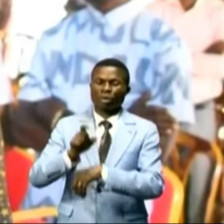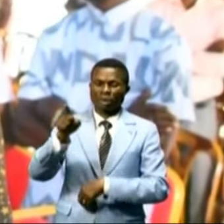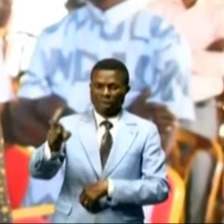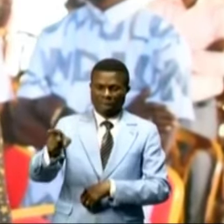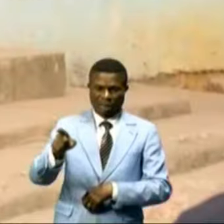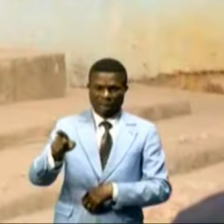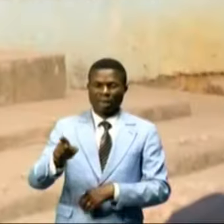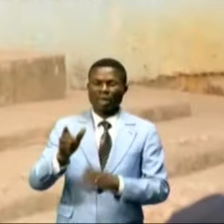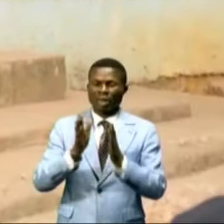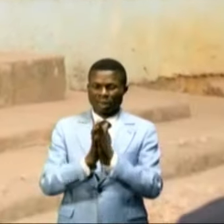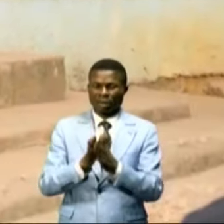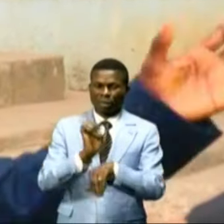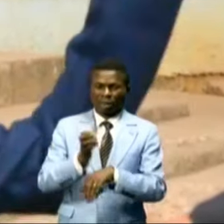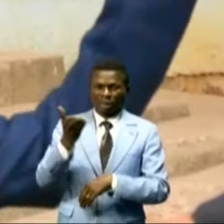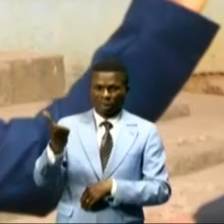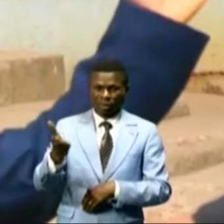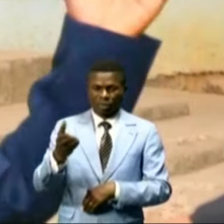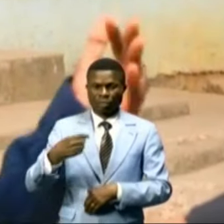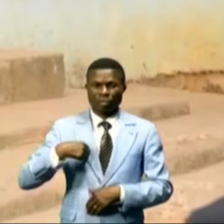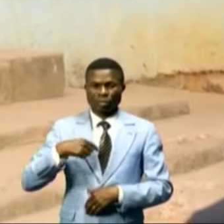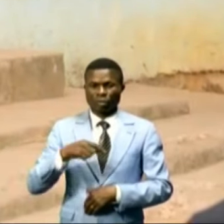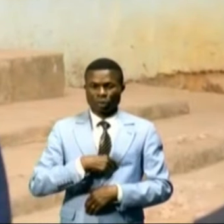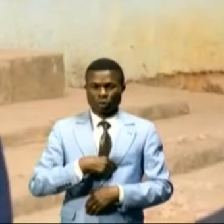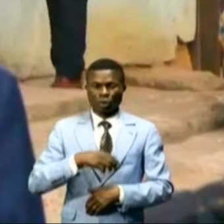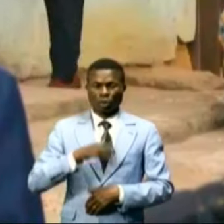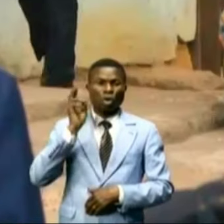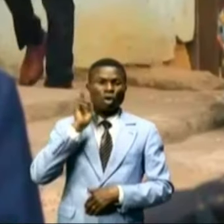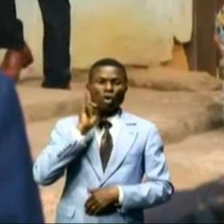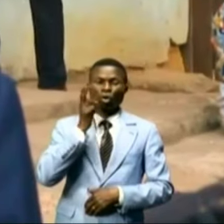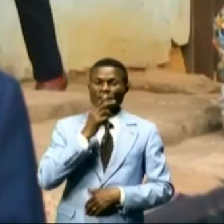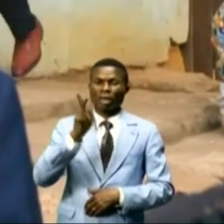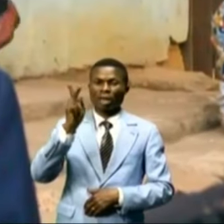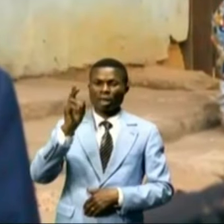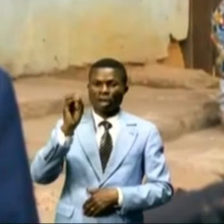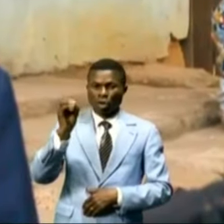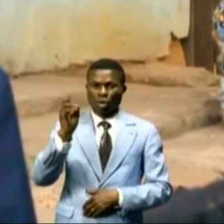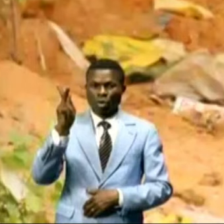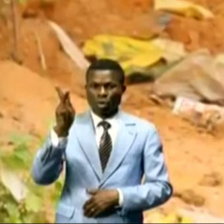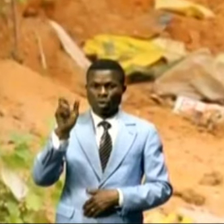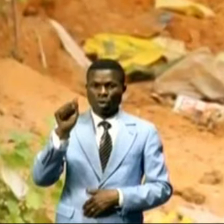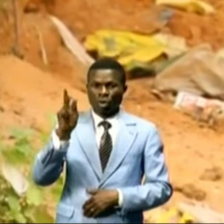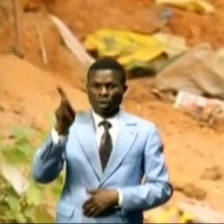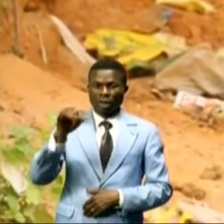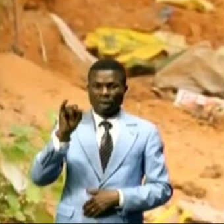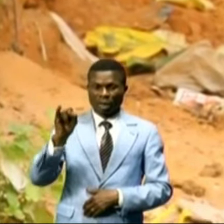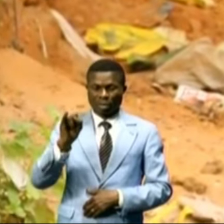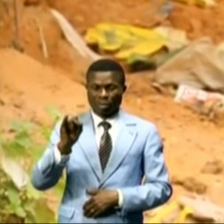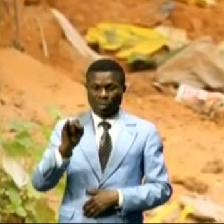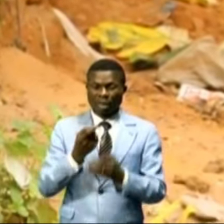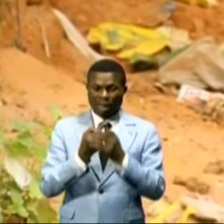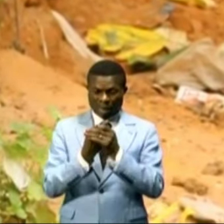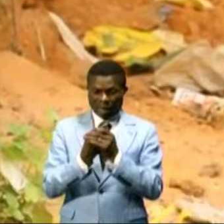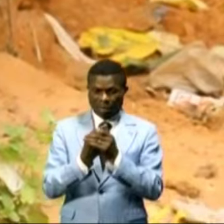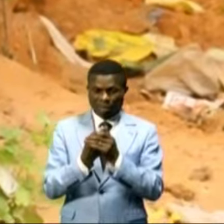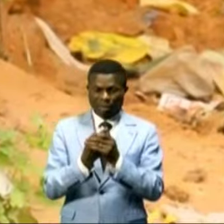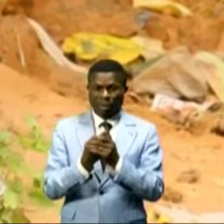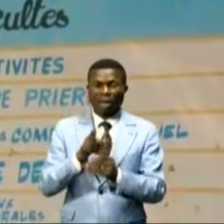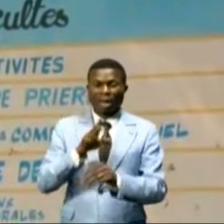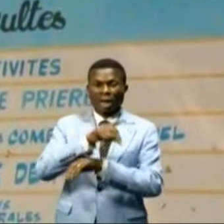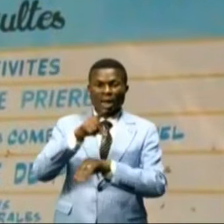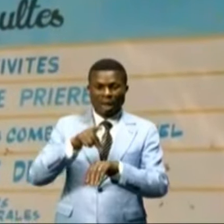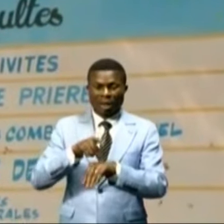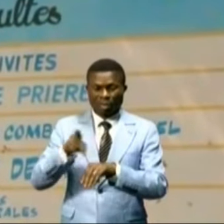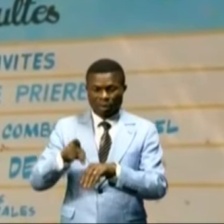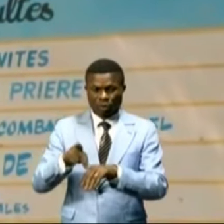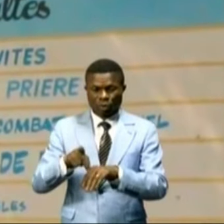quartier Congo. Nous sommes derrière l'hôtel Okapi. Nous sommes en train de courir un grand danger. Dans cette paroisse, la communauté m'a